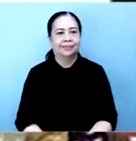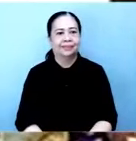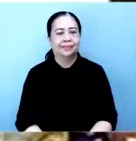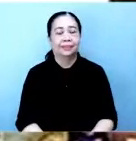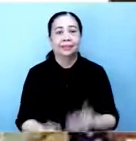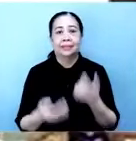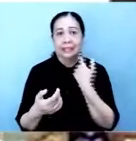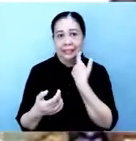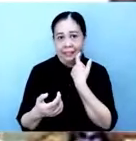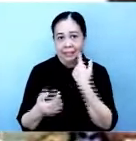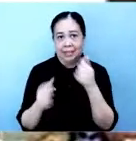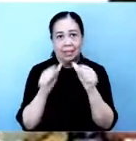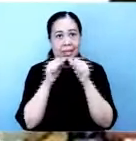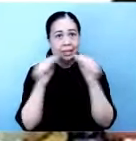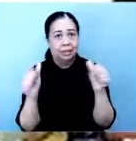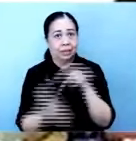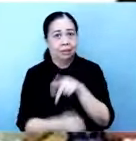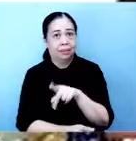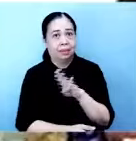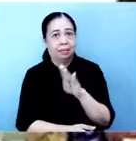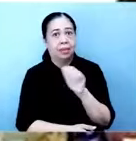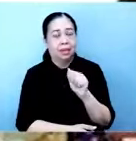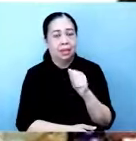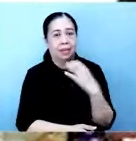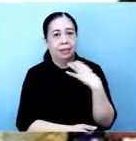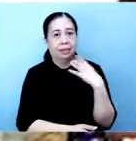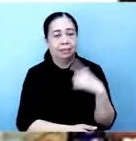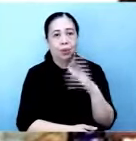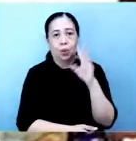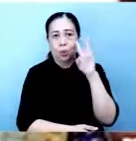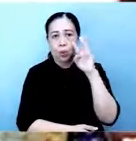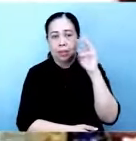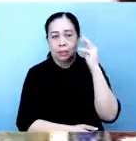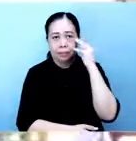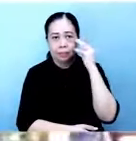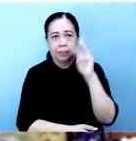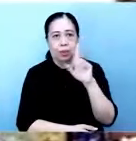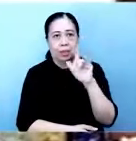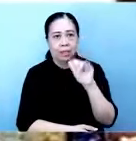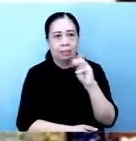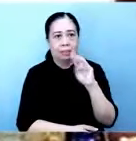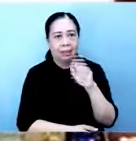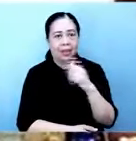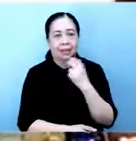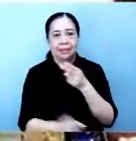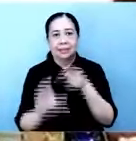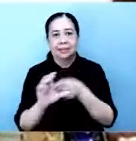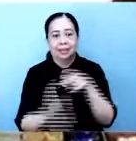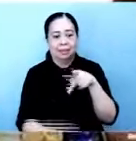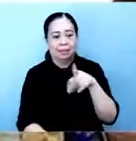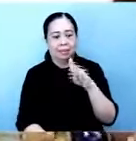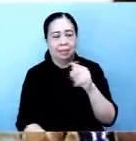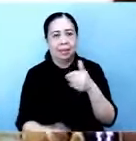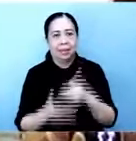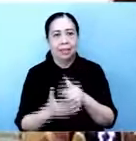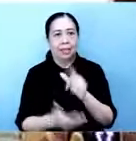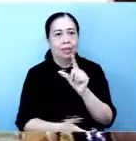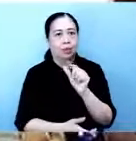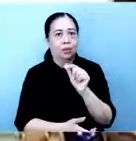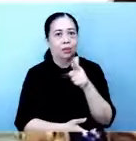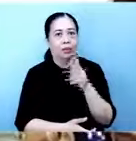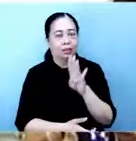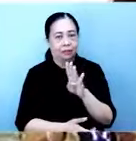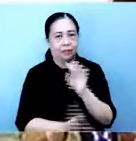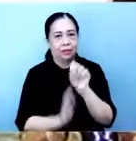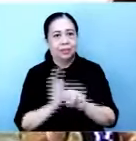Mikey, kanina inanunsyo din ng PBA Commissioner Willie Marshall na opisyal na sasali ang PBA sa paparating na 2024